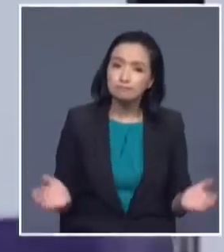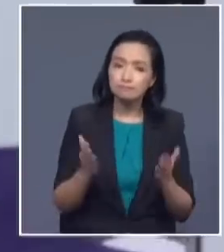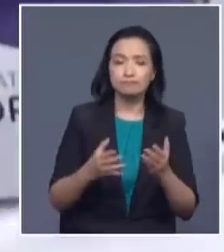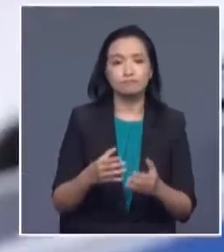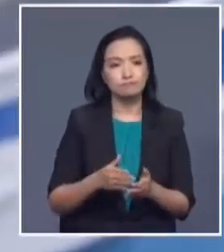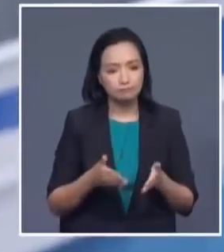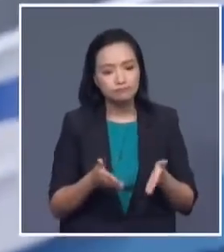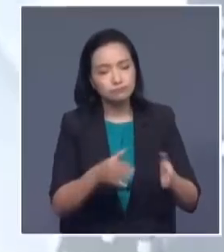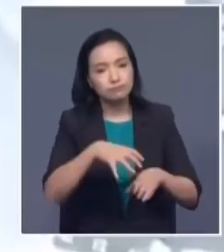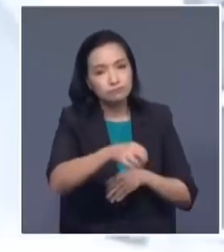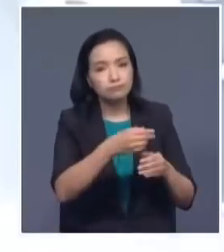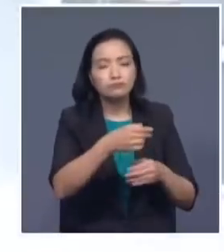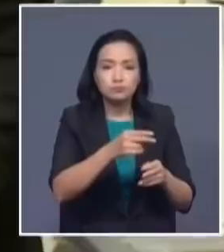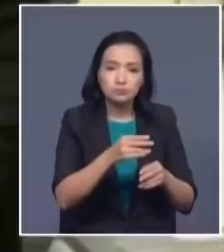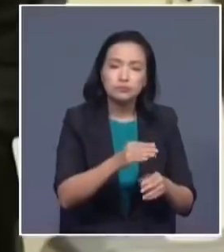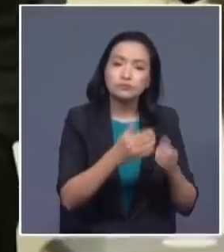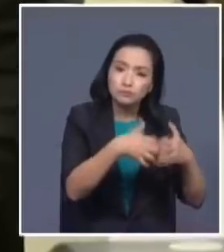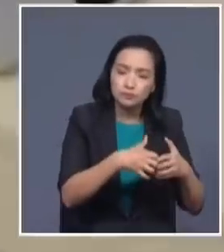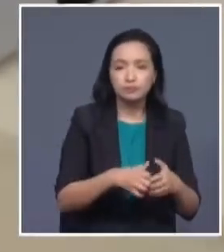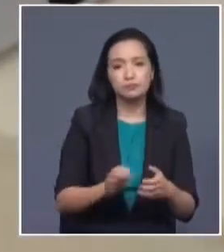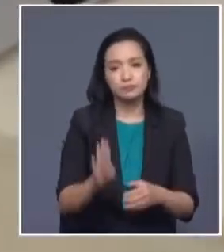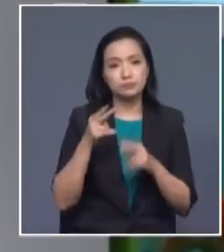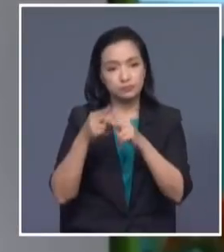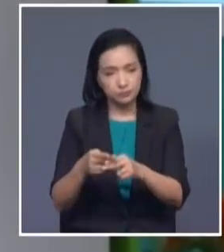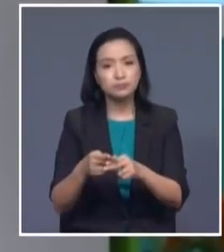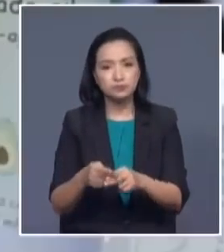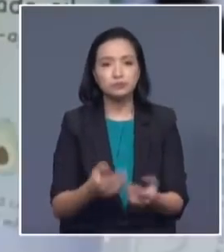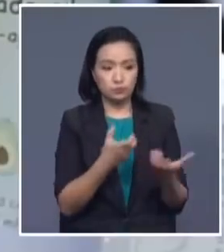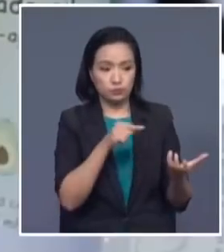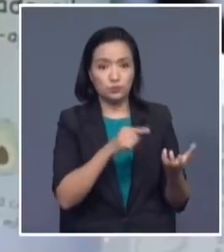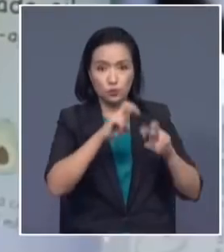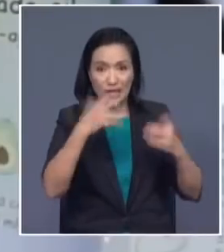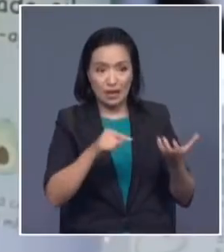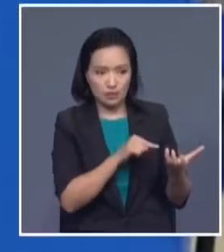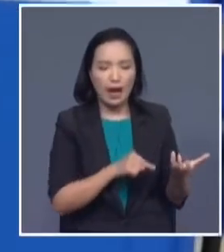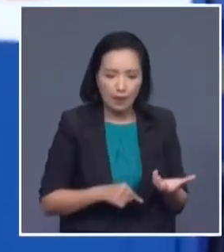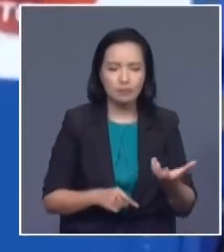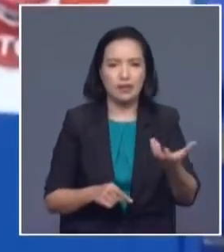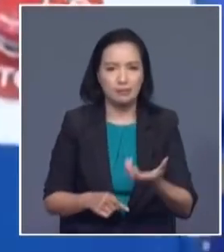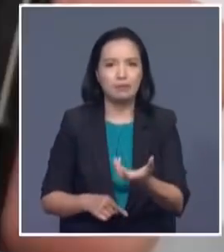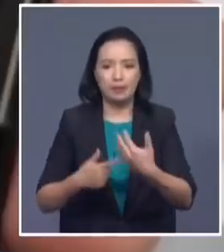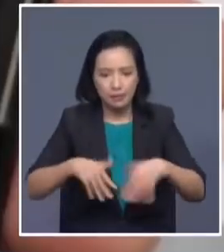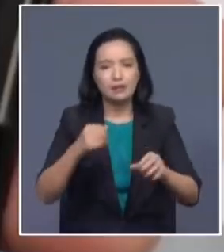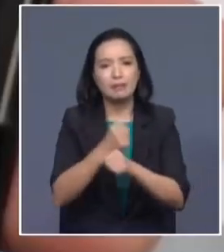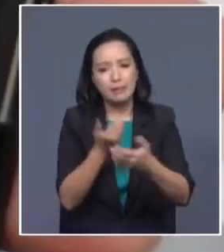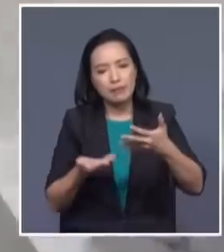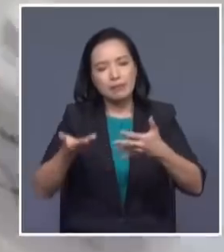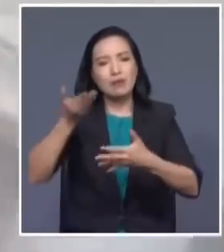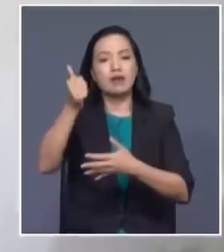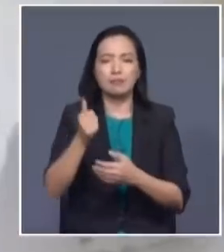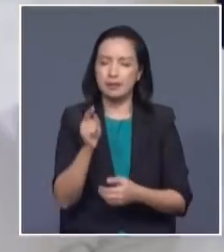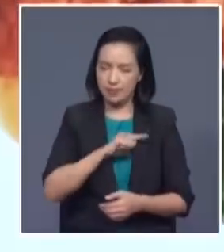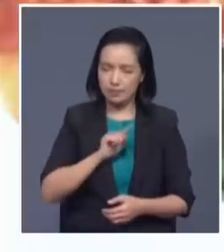คอุตสาหกรรมบริษัทเอกชนให้นำเอาผลงานวิจัยไปใช้ได้อย่างรวดเร็วและมีประสิทธิภาพซึ่งก็เป็นหน้าที่ของรัฐบาลทุกรัฐบาลนะครับ